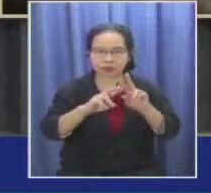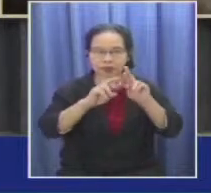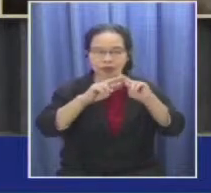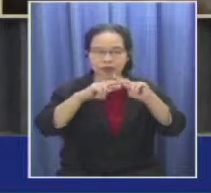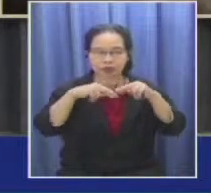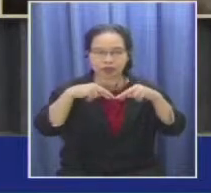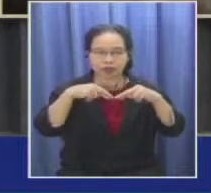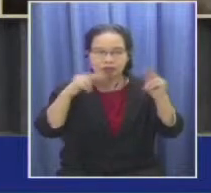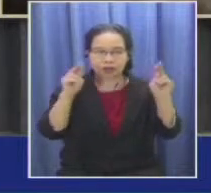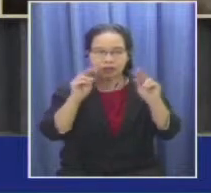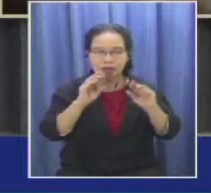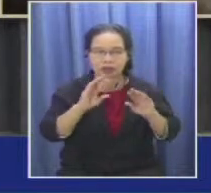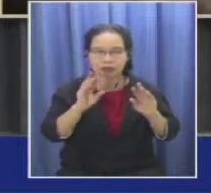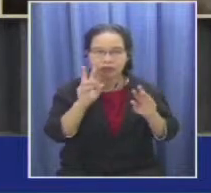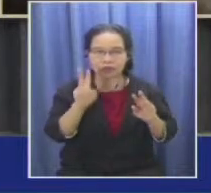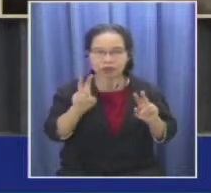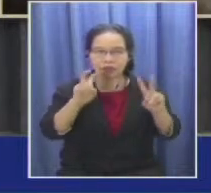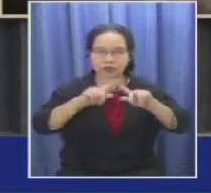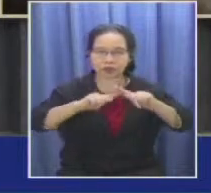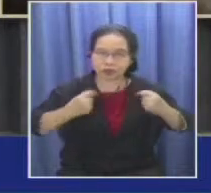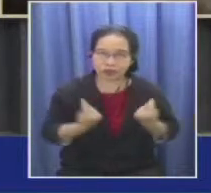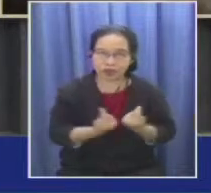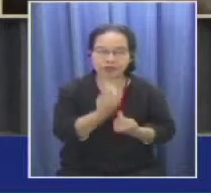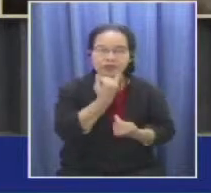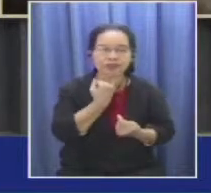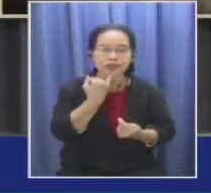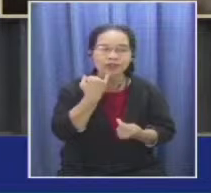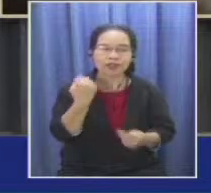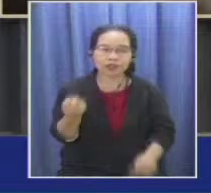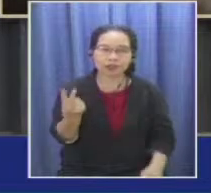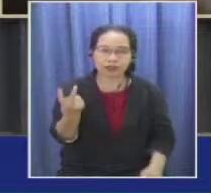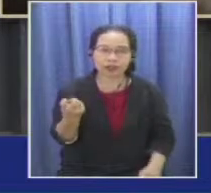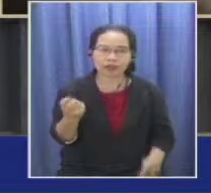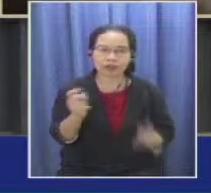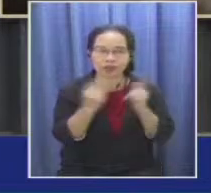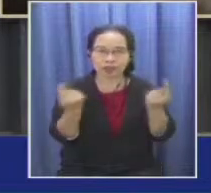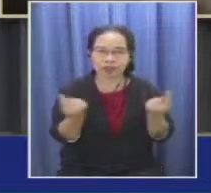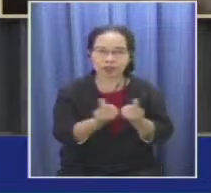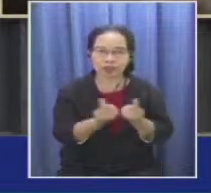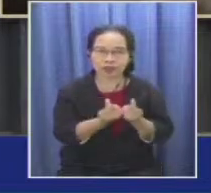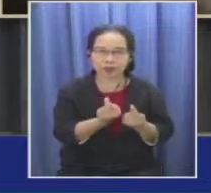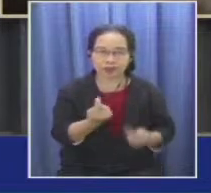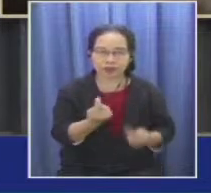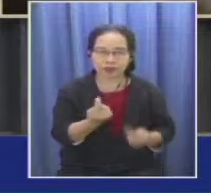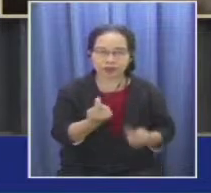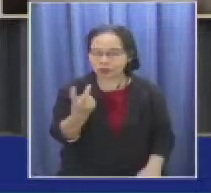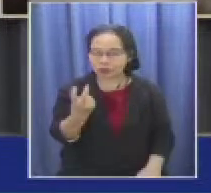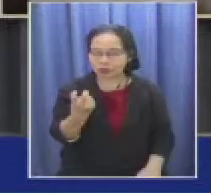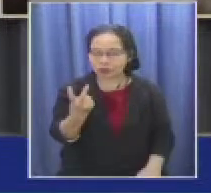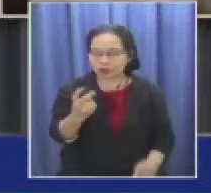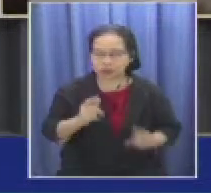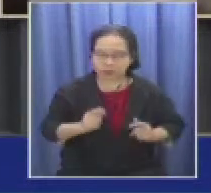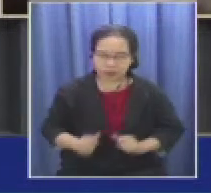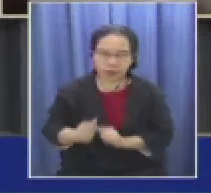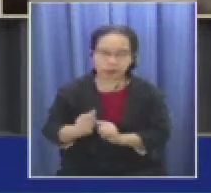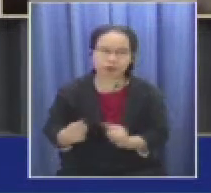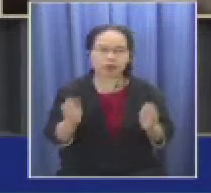sɛdeɛ ɛbɛyɛ asomafo du mienu no abesan ba no pepepe wɔyɛ du mienu